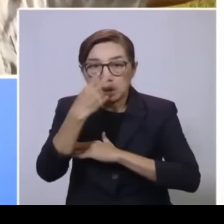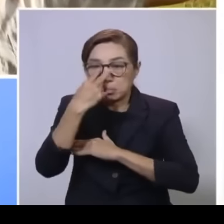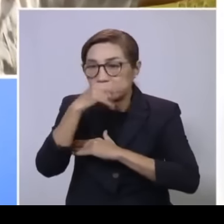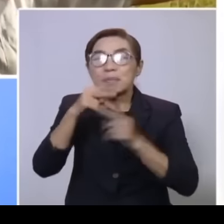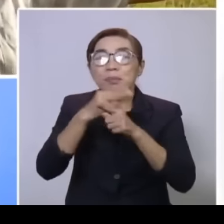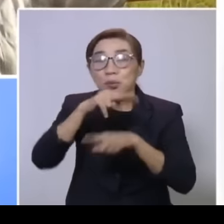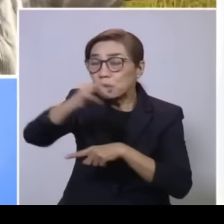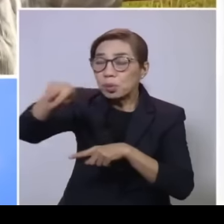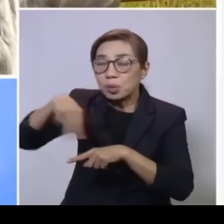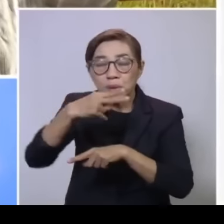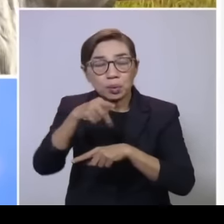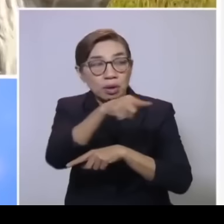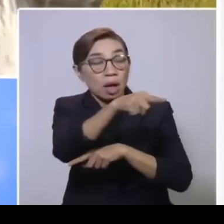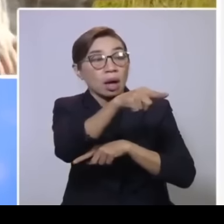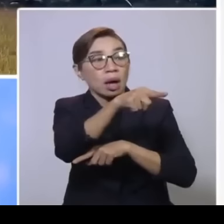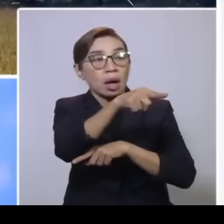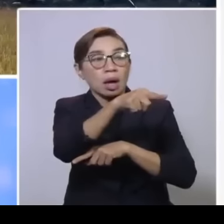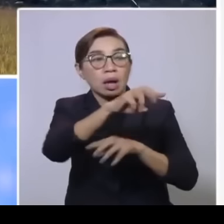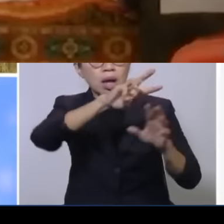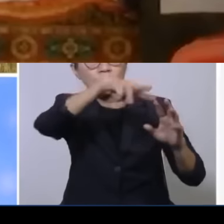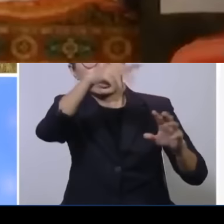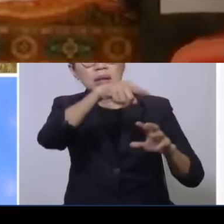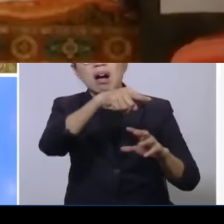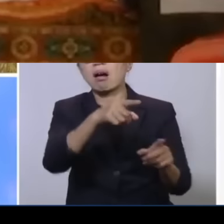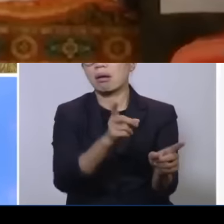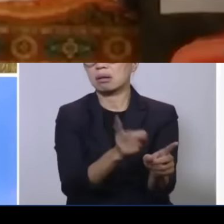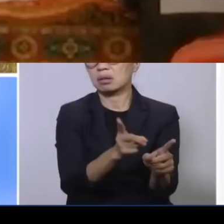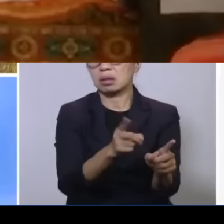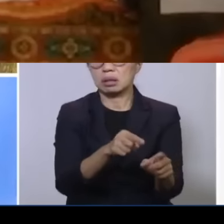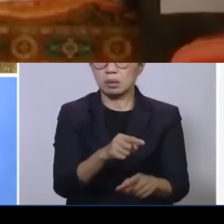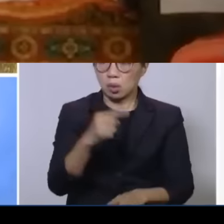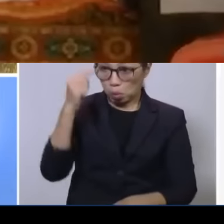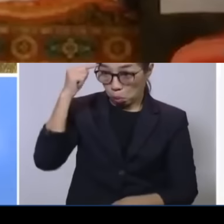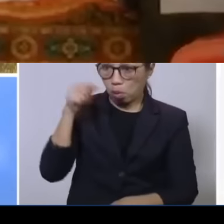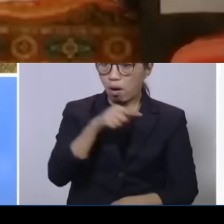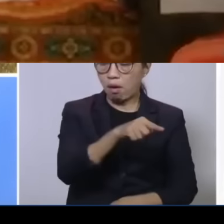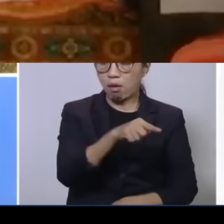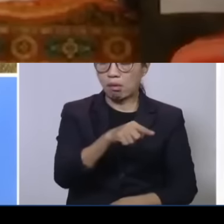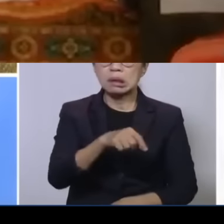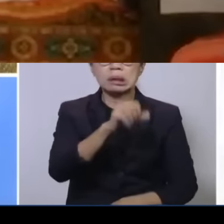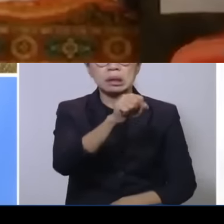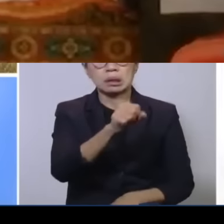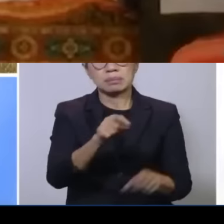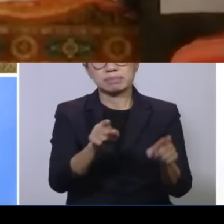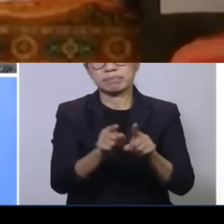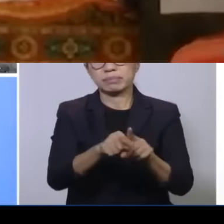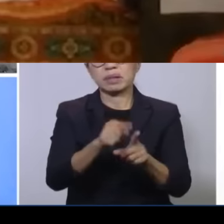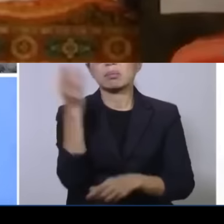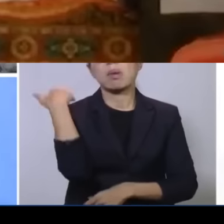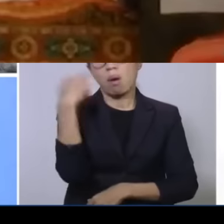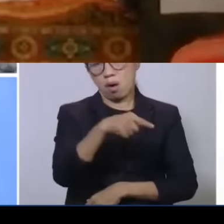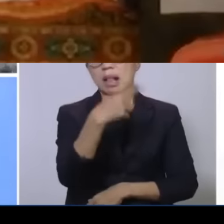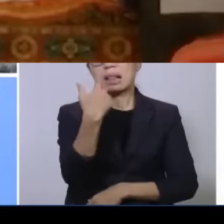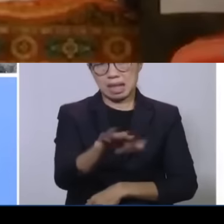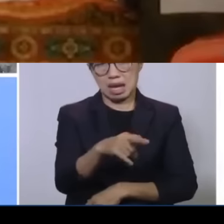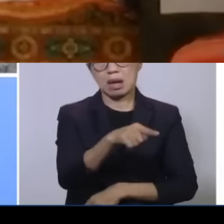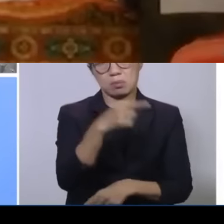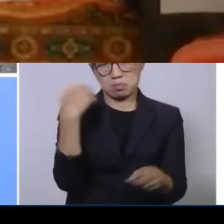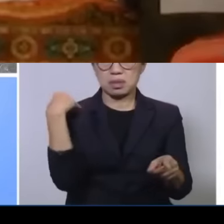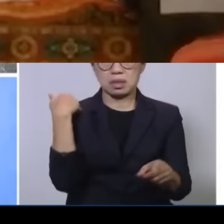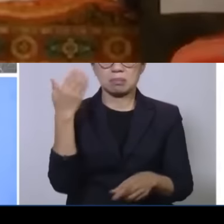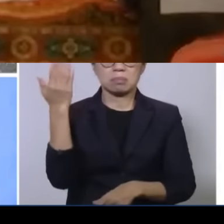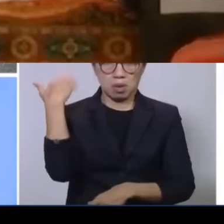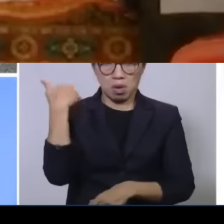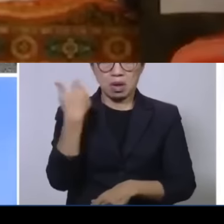ๆอ่ะพอเห็นฟันพุ่งก็ใช้เลยที่เก้า ตรงนี้เรารู้ได้ทันทีเลยไหมคะ ก็เหมือนแบบมันที่แล้วมันมีเกิดอยู่แล้วไงแล้วก็เ